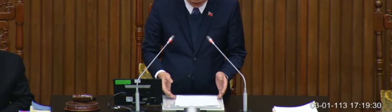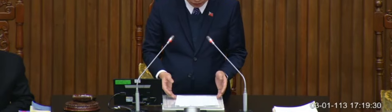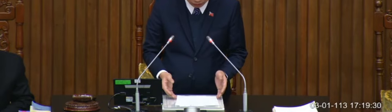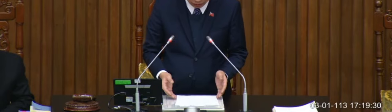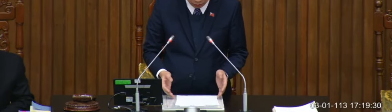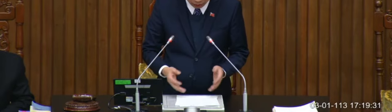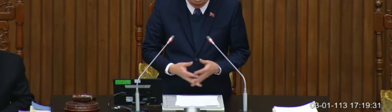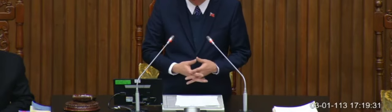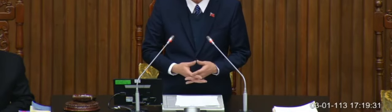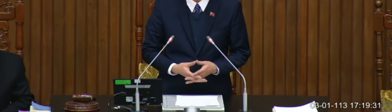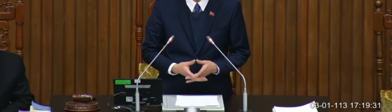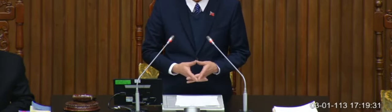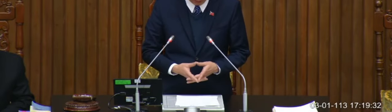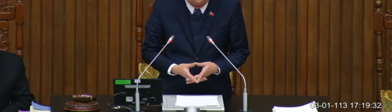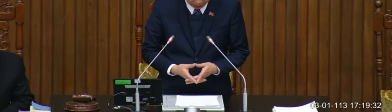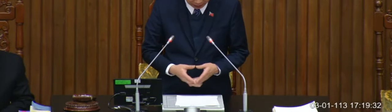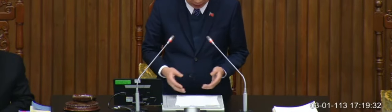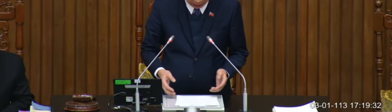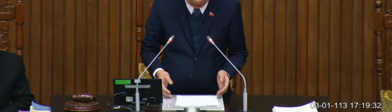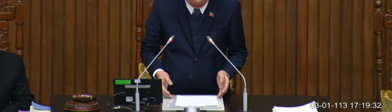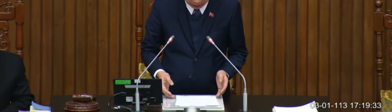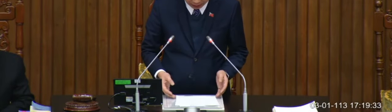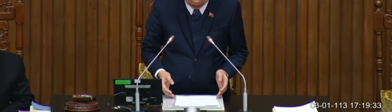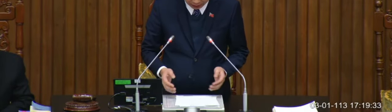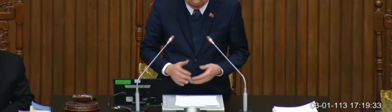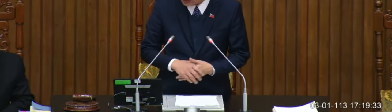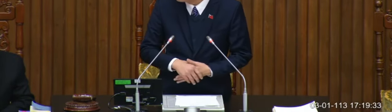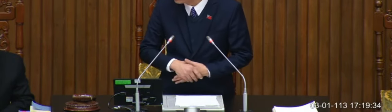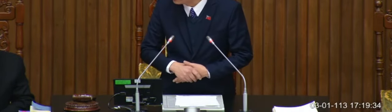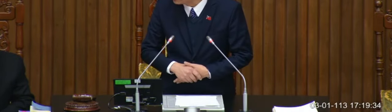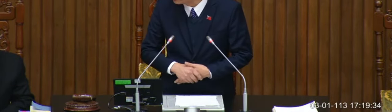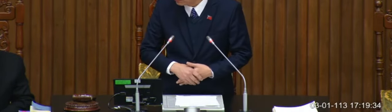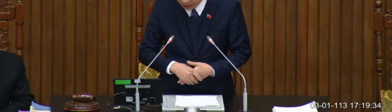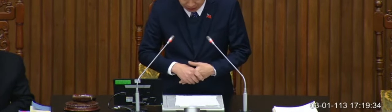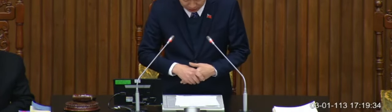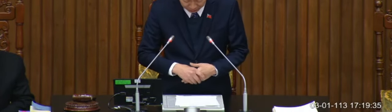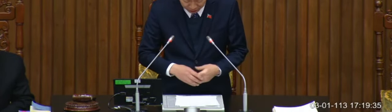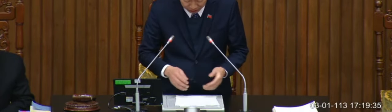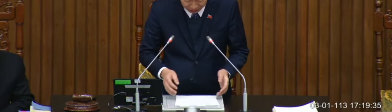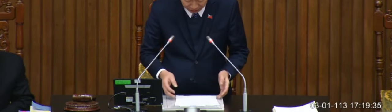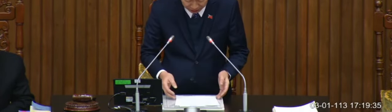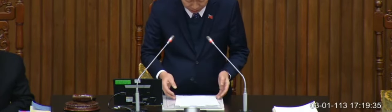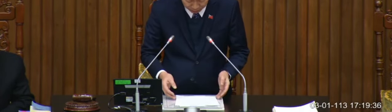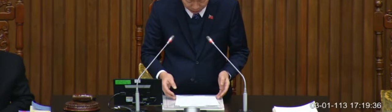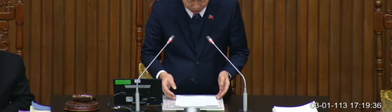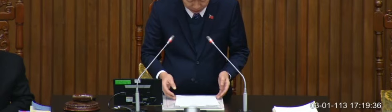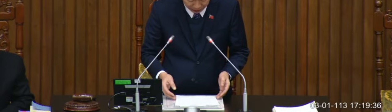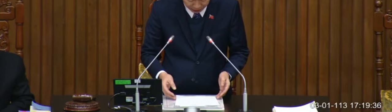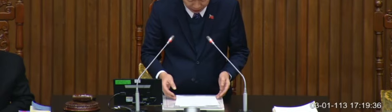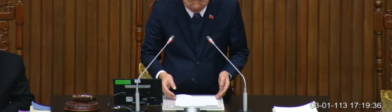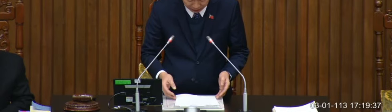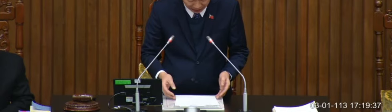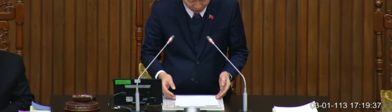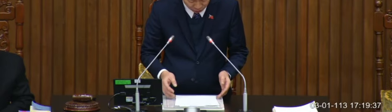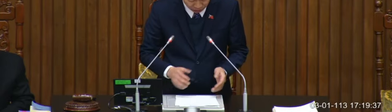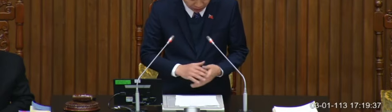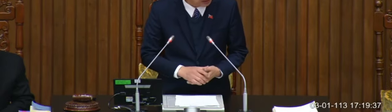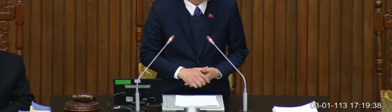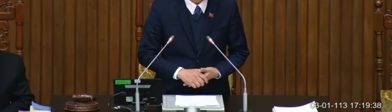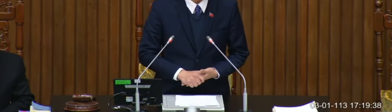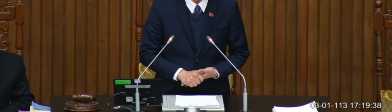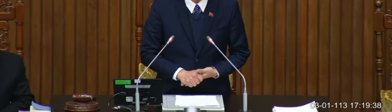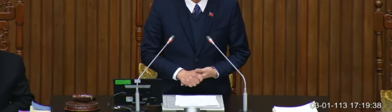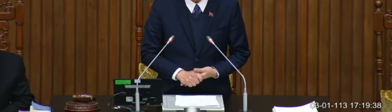日排定咨询的委员均已咨询完毕。谢谢，再一次感谢陈院长、郑副院长以及各部会首长列席答